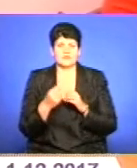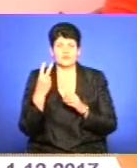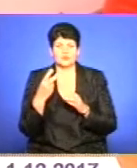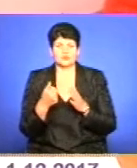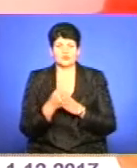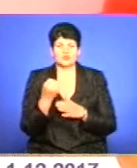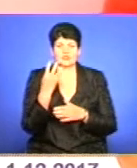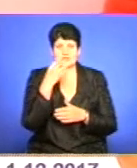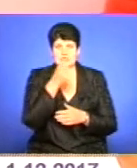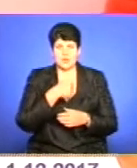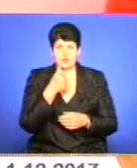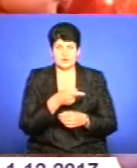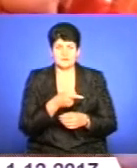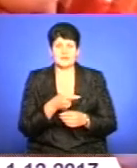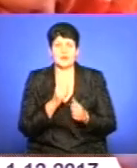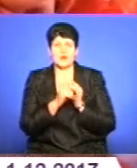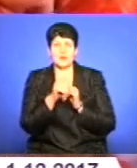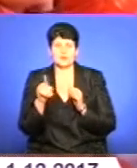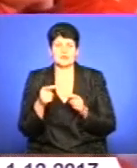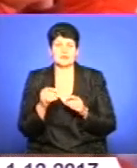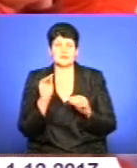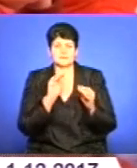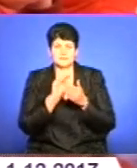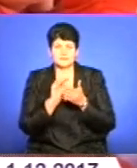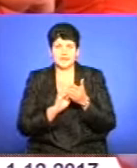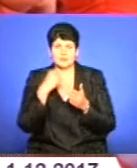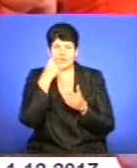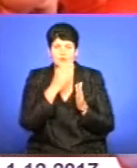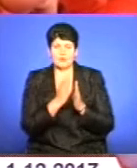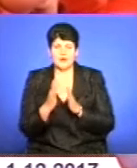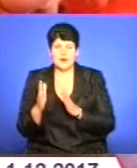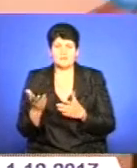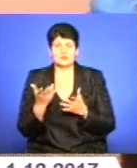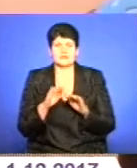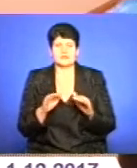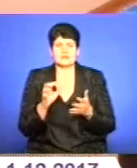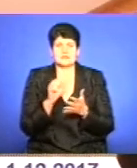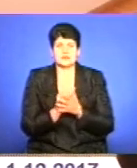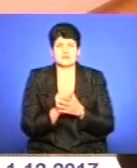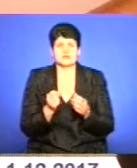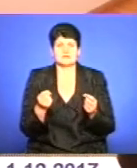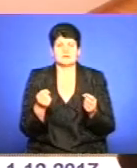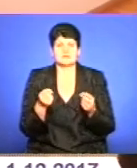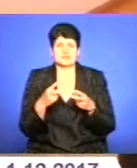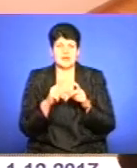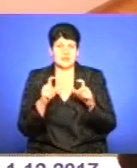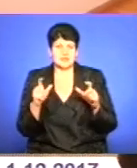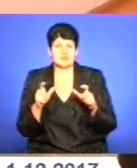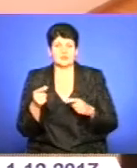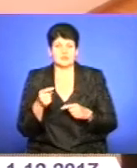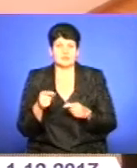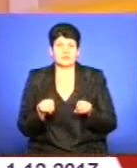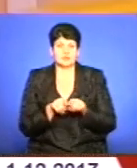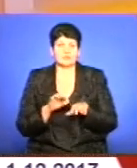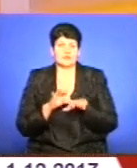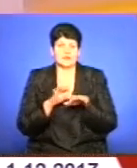до 14 років. Для кожного з них складають індивідуальну програму, за якою дітки займаються із фахівцями. Тернополянка Юля теж привела